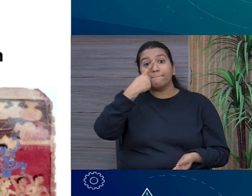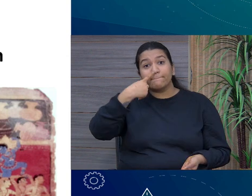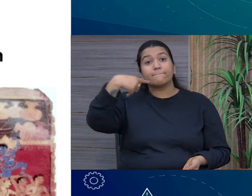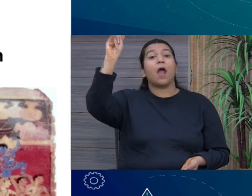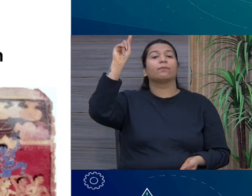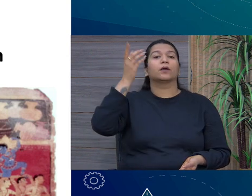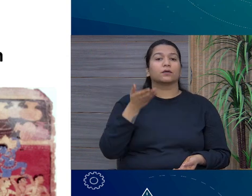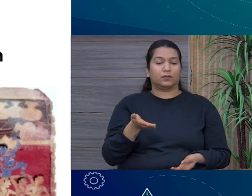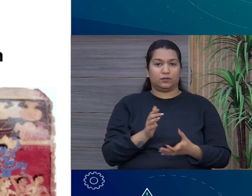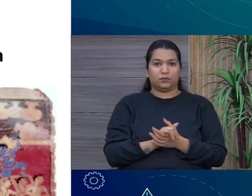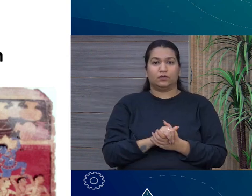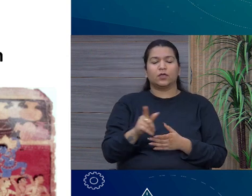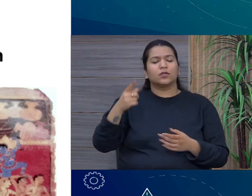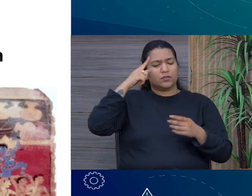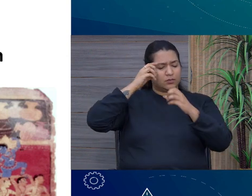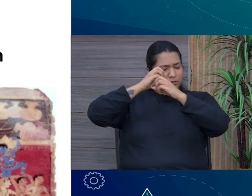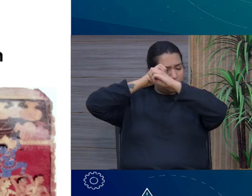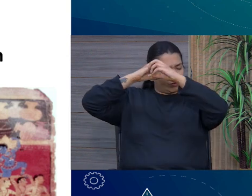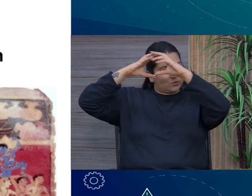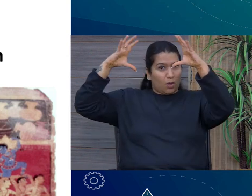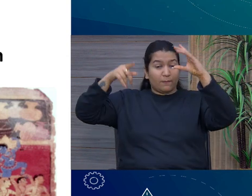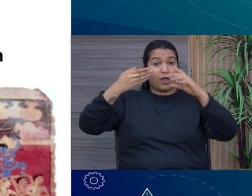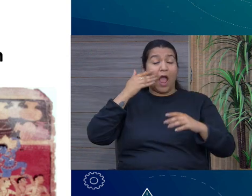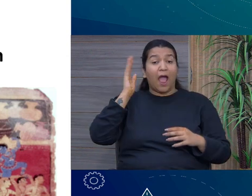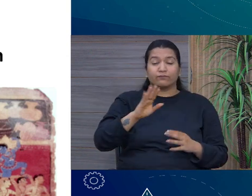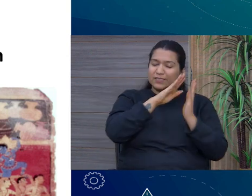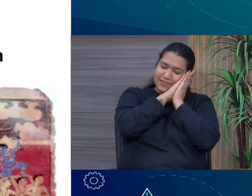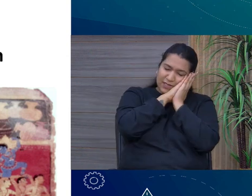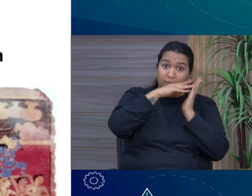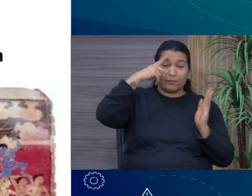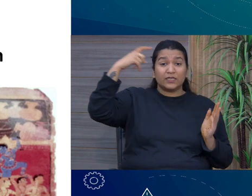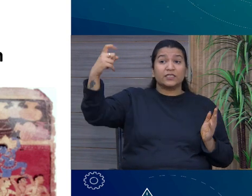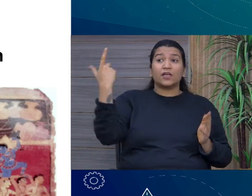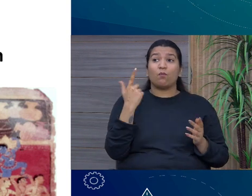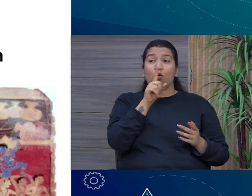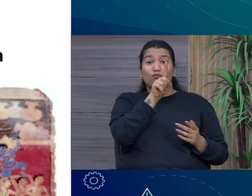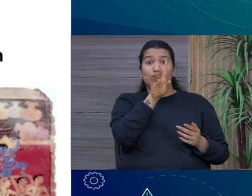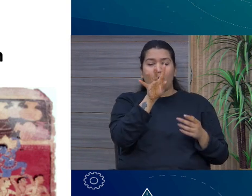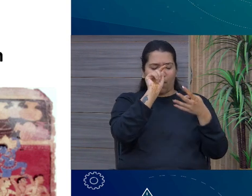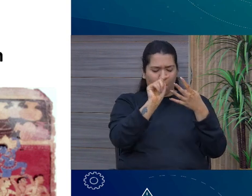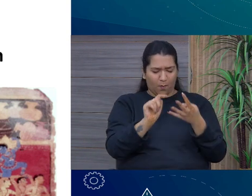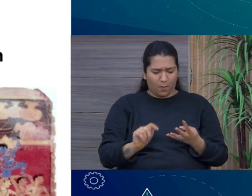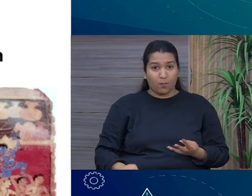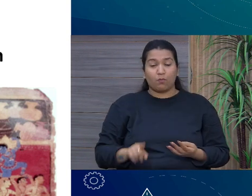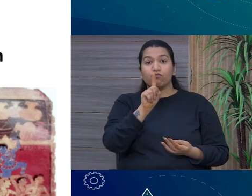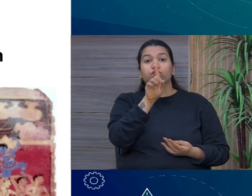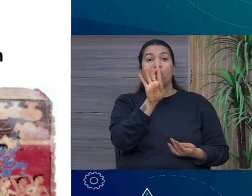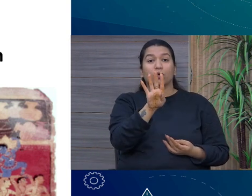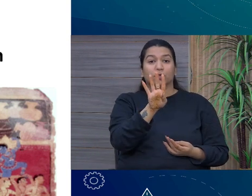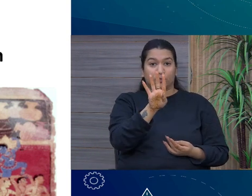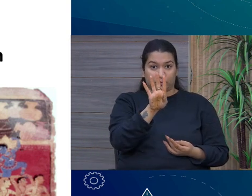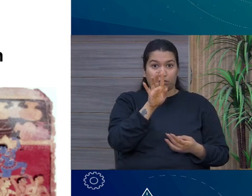उनके स्वप्न में 14 चीज़ें आई थी, 14 प्रोडक्ट्स आए थे कह सकते हैं, जो कि बहुत ही ऑस्पिशियस माने जाते